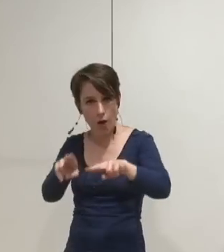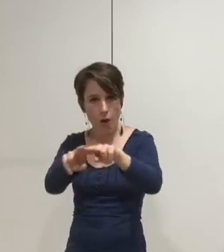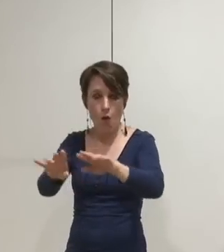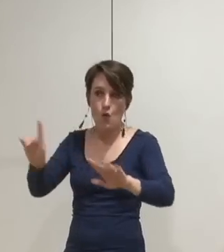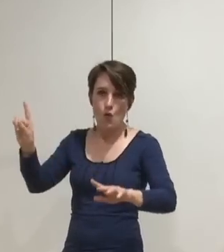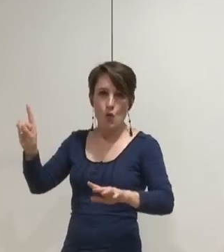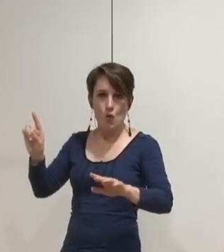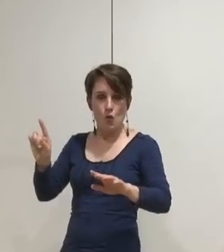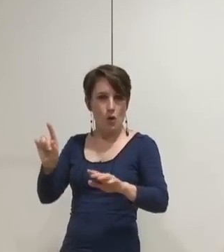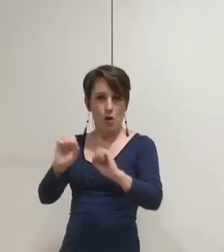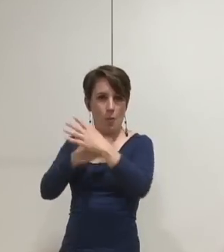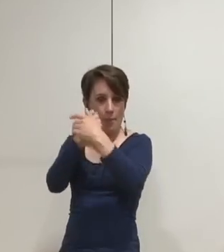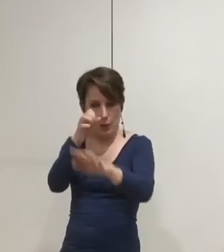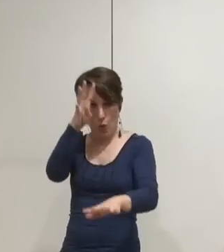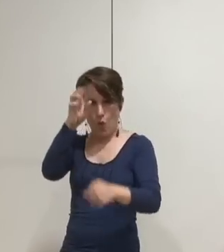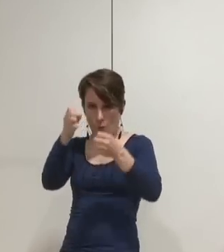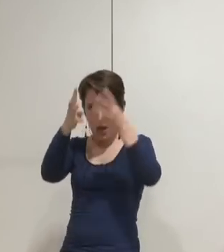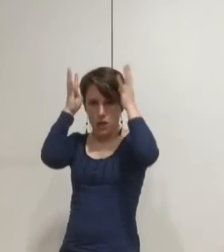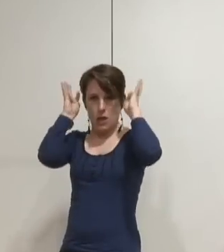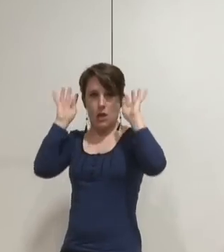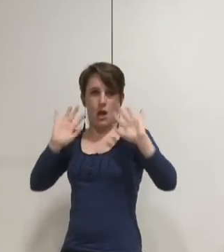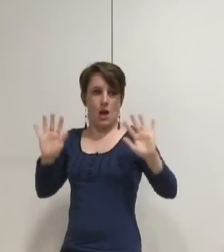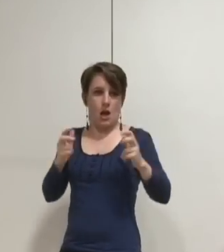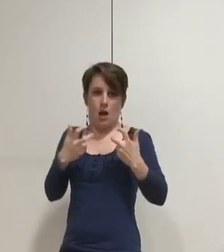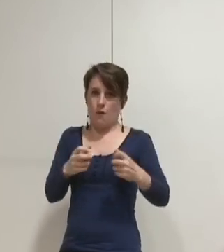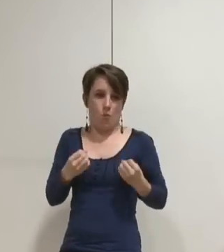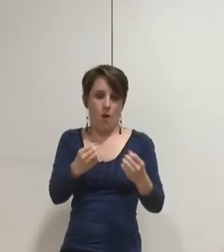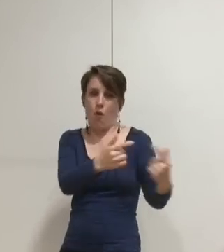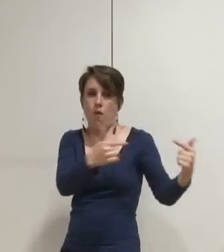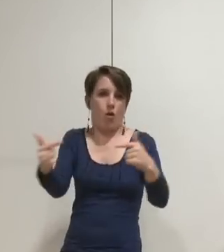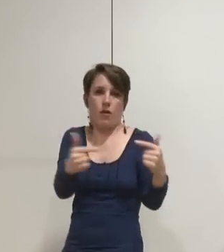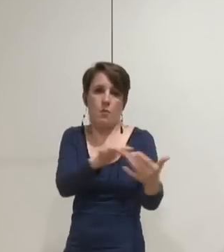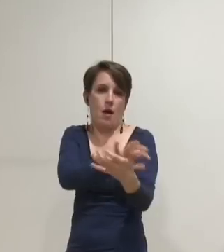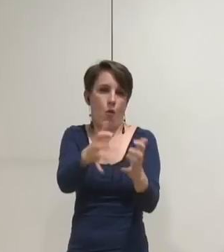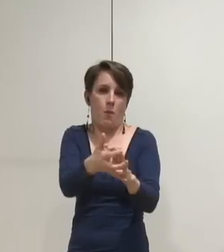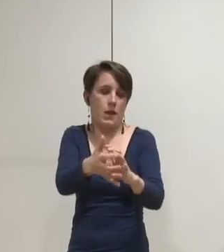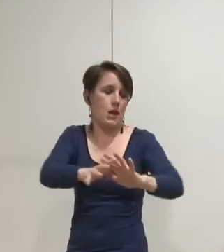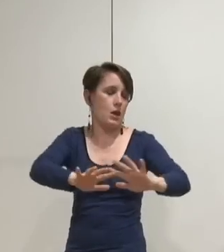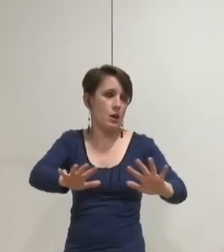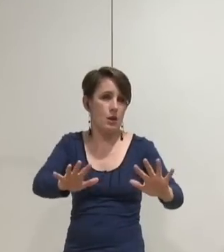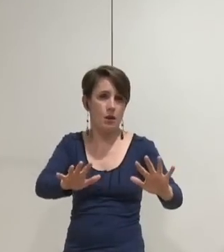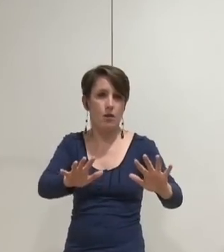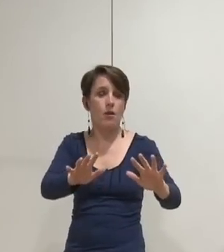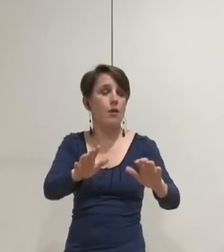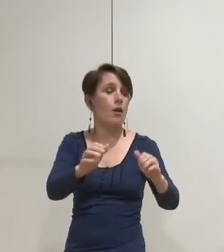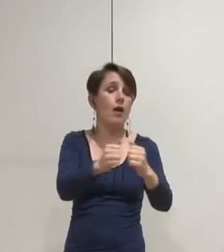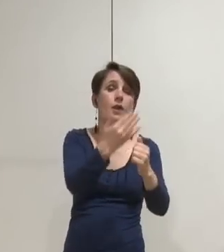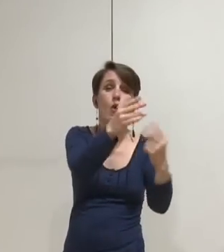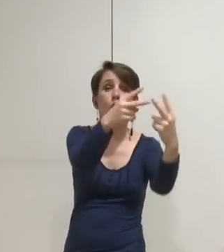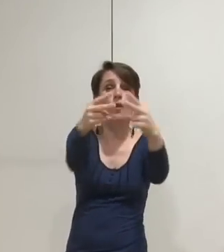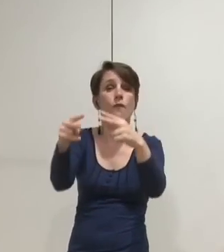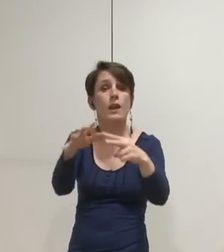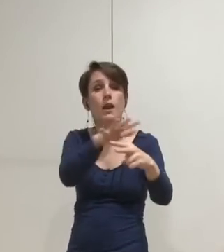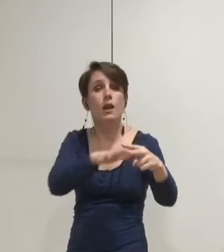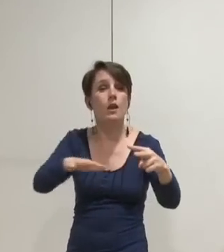éventuellement qu'il puisse créer un débat extrêmement compliqué avec les communes au-delà de la première